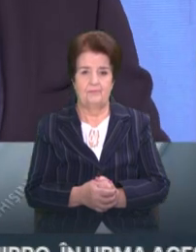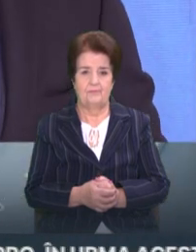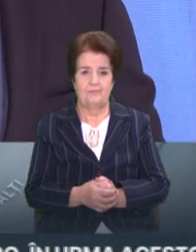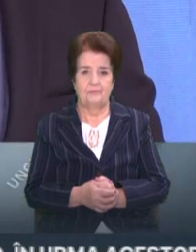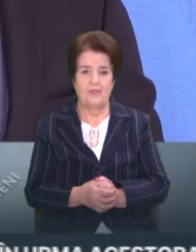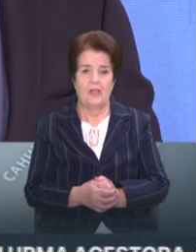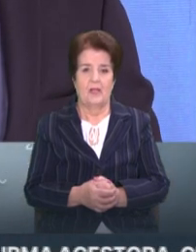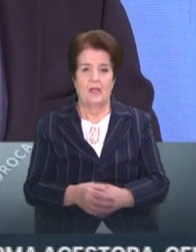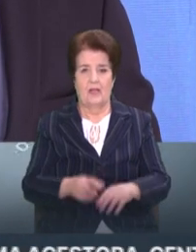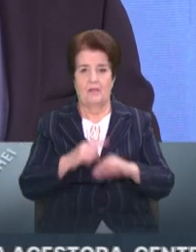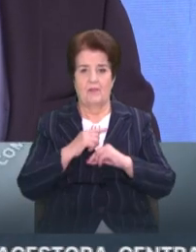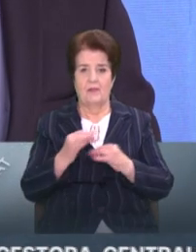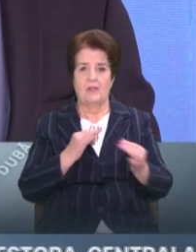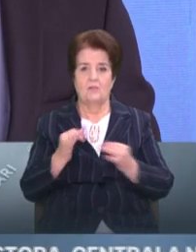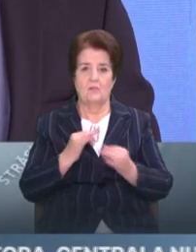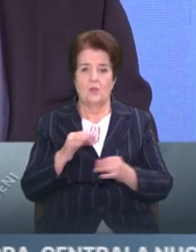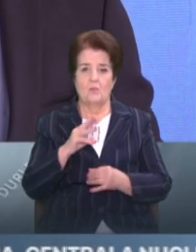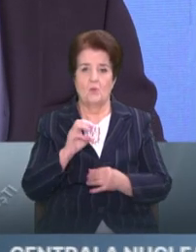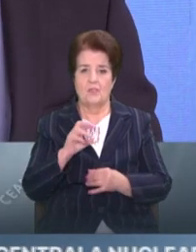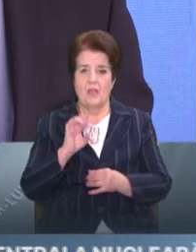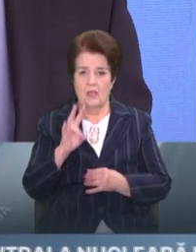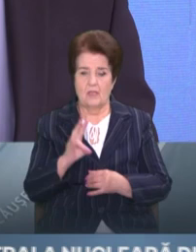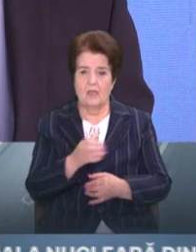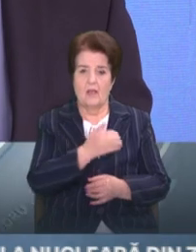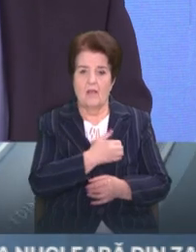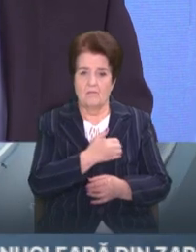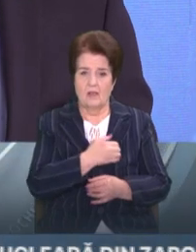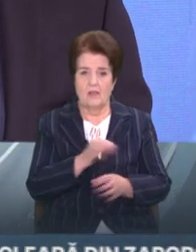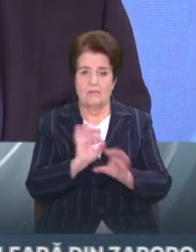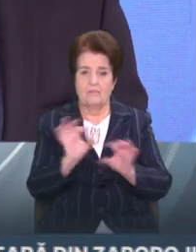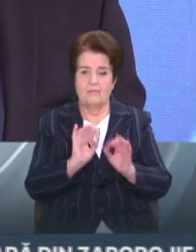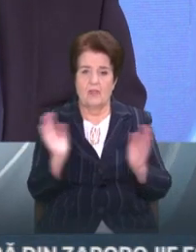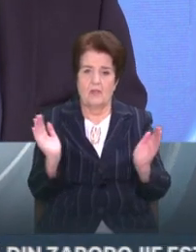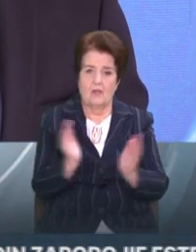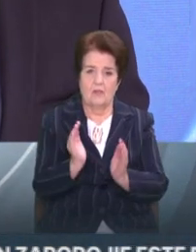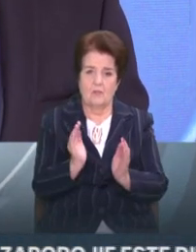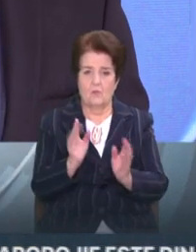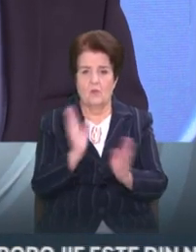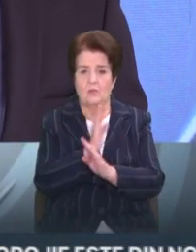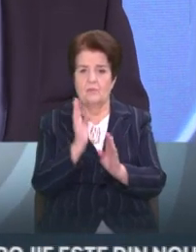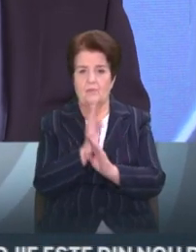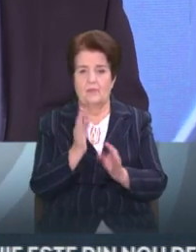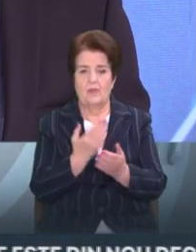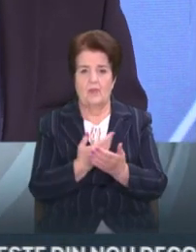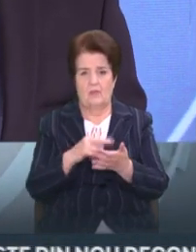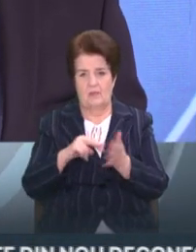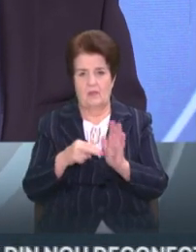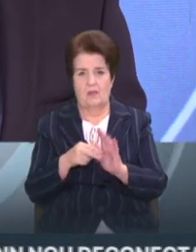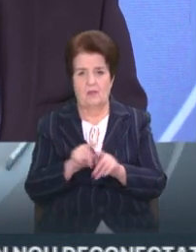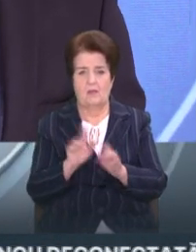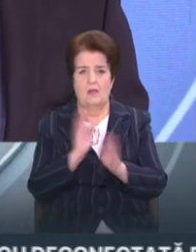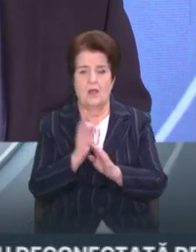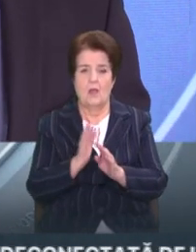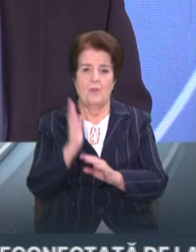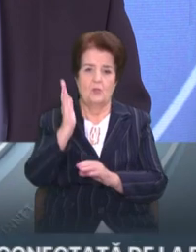La final de discuție, domnule Muntean, am vrea să ne faceți o scurtă prognoză sensul evoluției